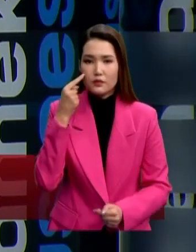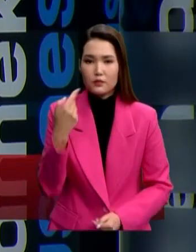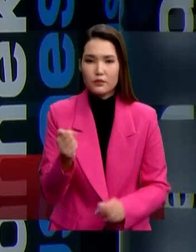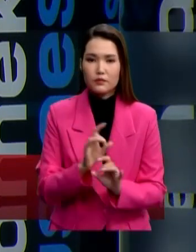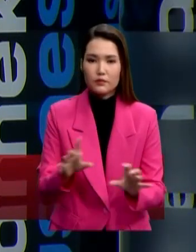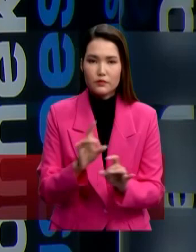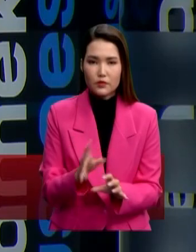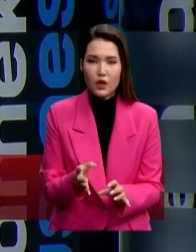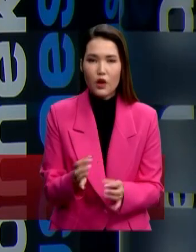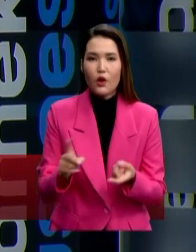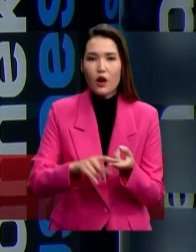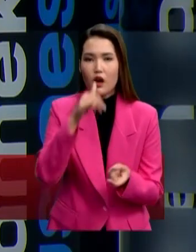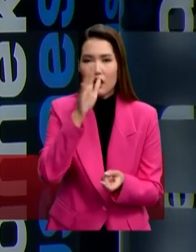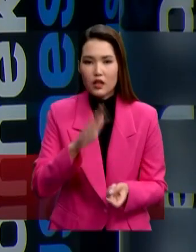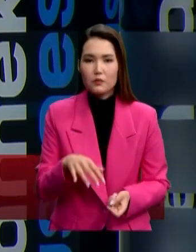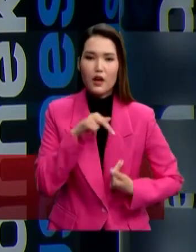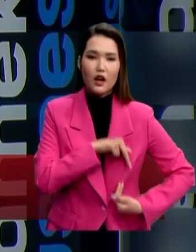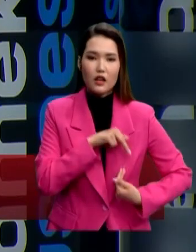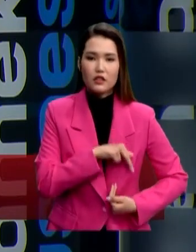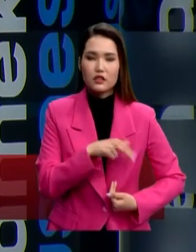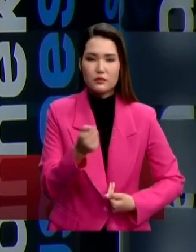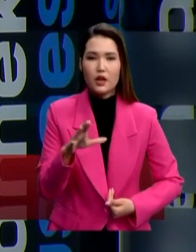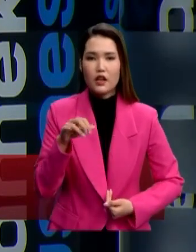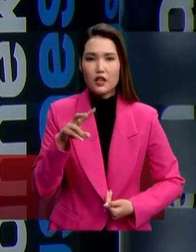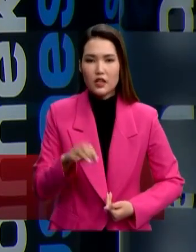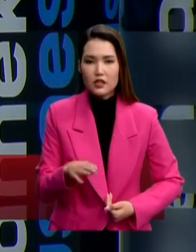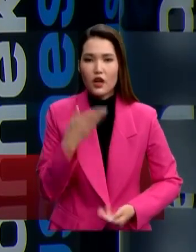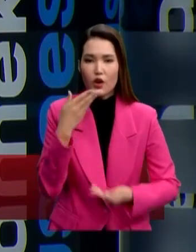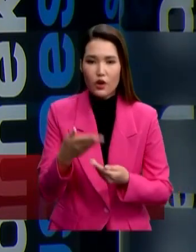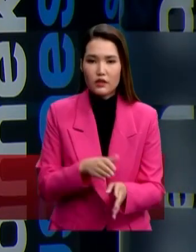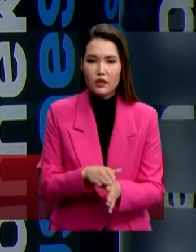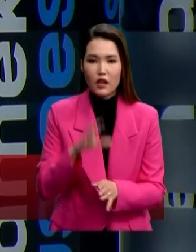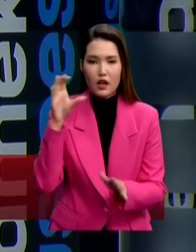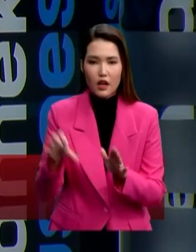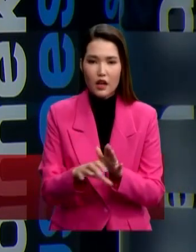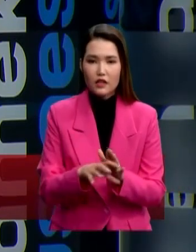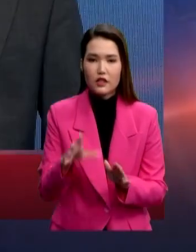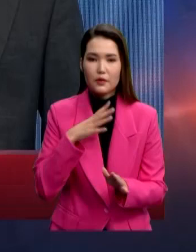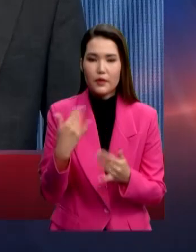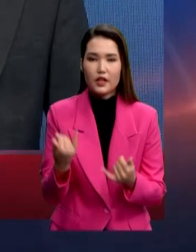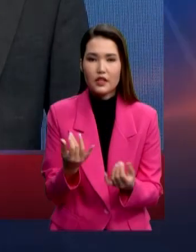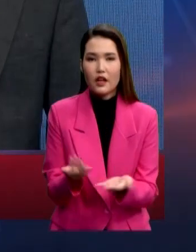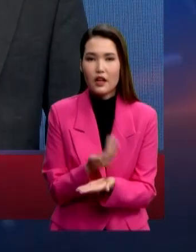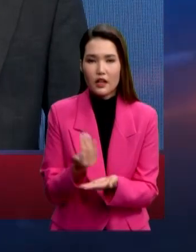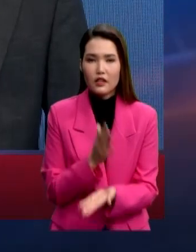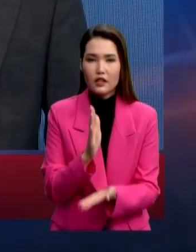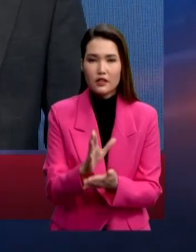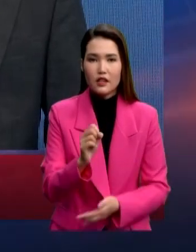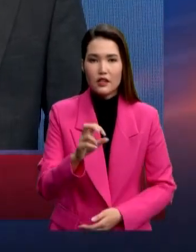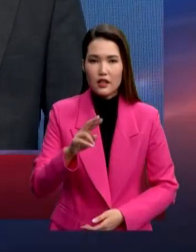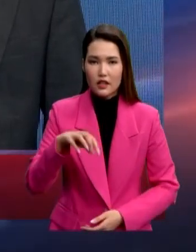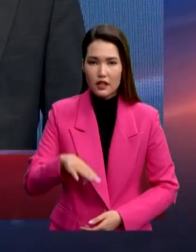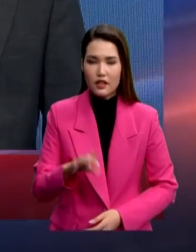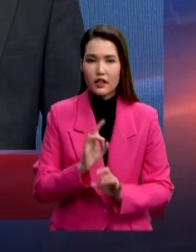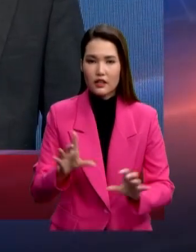сөздің басын қоса алмаған мемлекеттік қызметшілер сенаторлардың ашуына тиді. Мән-жайды жиында бақылаған тілшіміз Саят Ермектен сұрайық. Ол бізбен